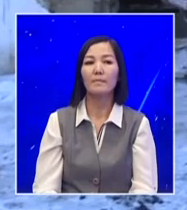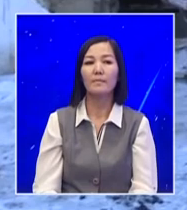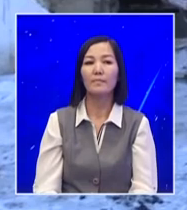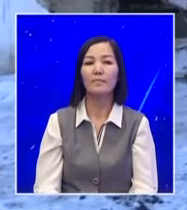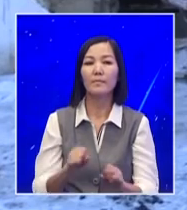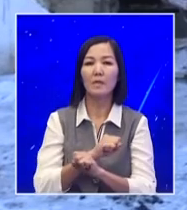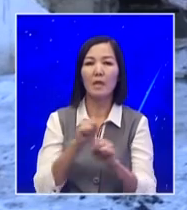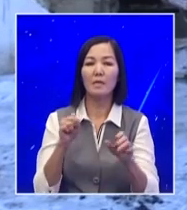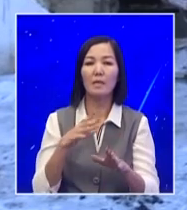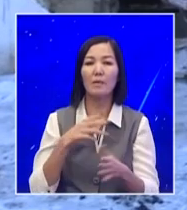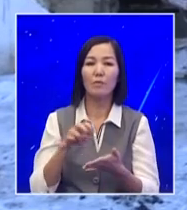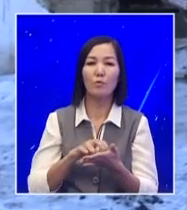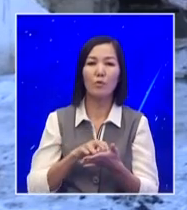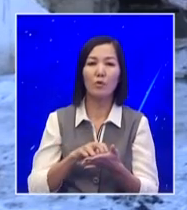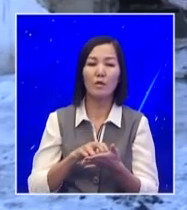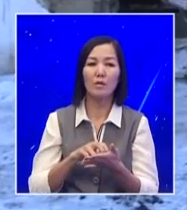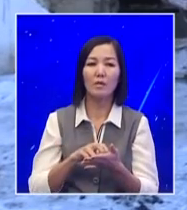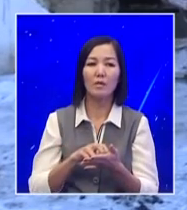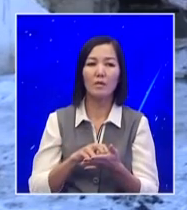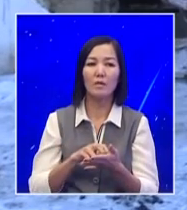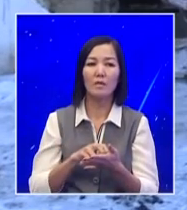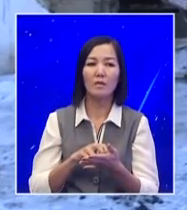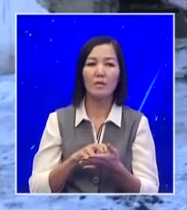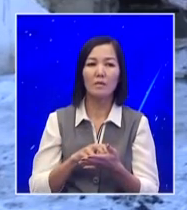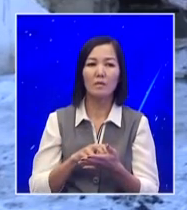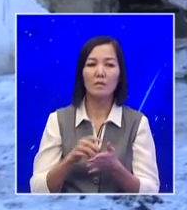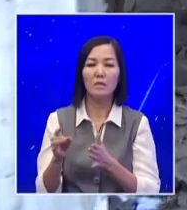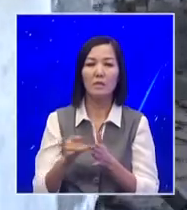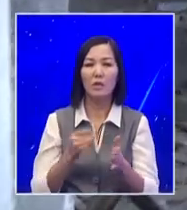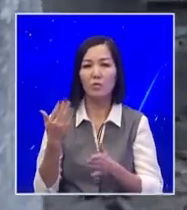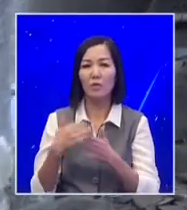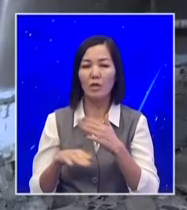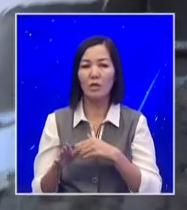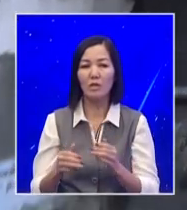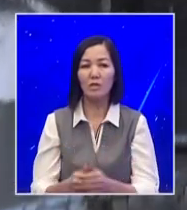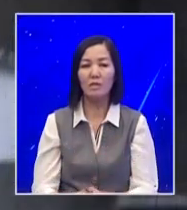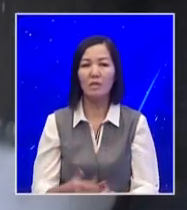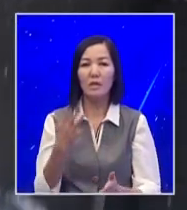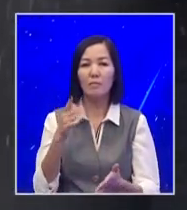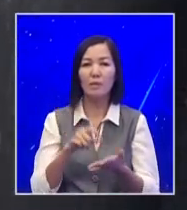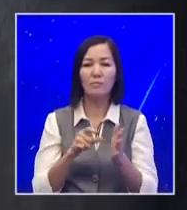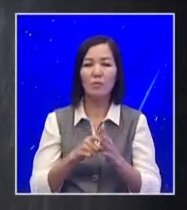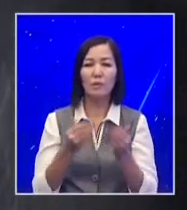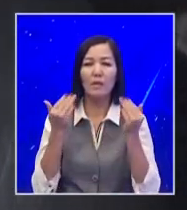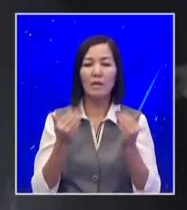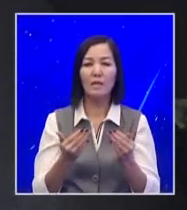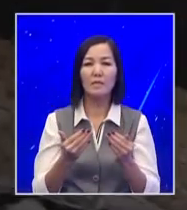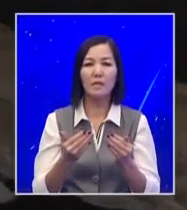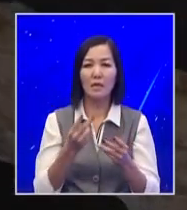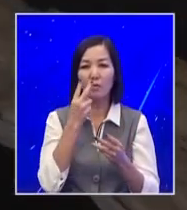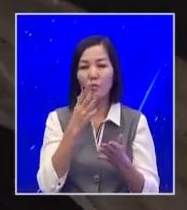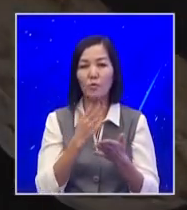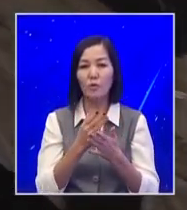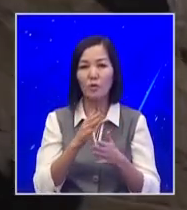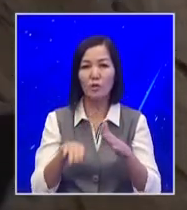атылып кетемек енді, содан қорқ. Штенкеге қарай алғамызды жоқ қарай. Бес бөлмелі үйдің қазіргі көрінісі осы.